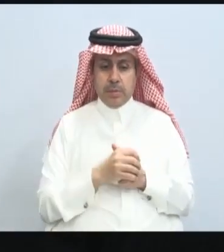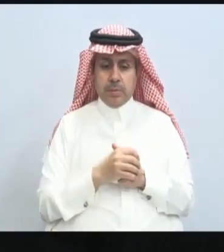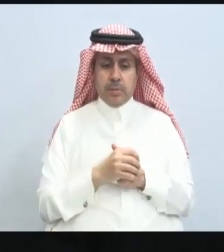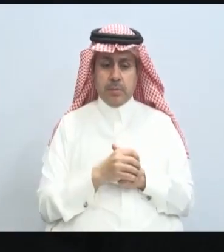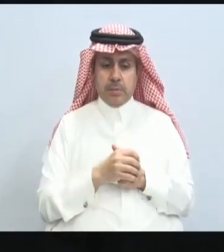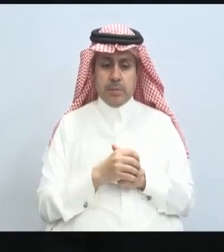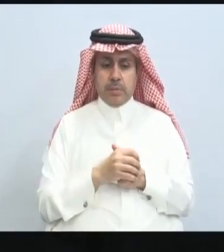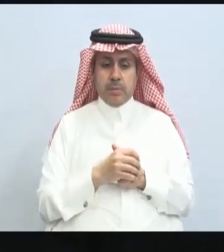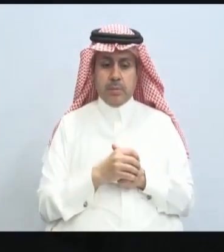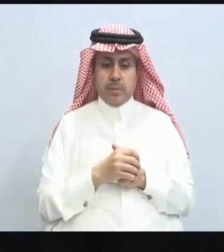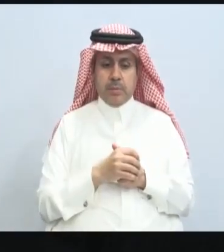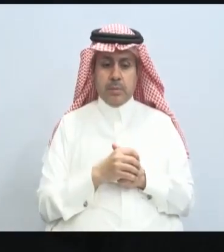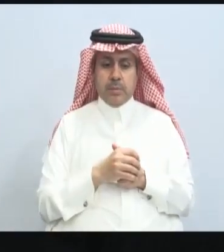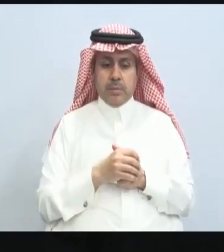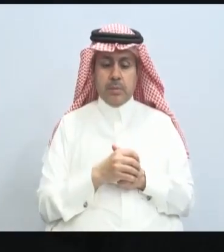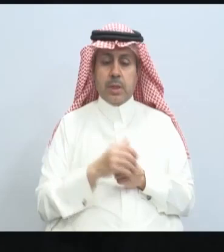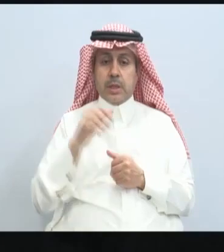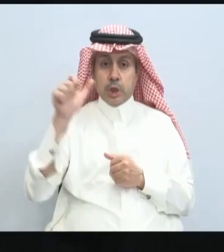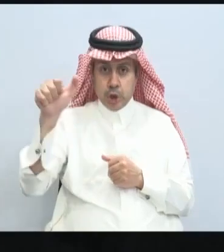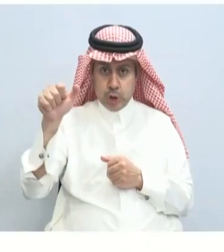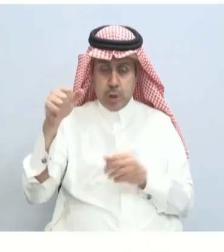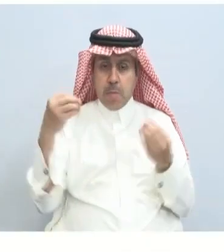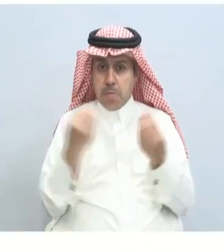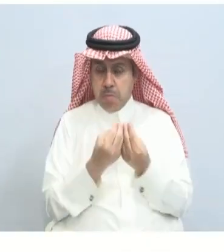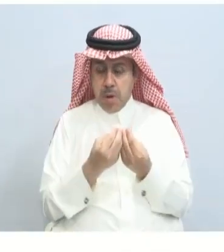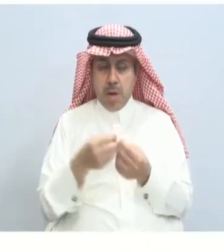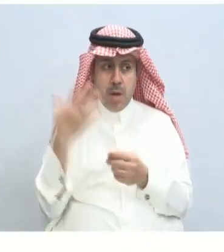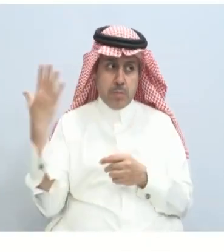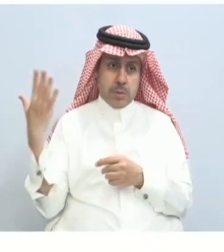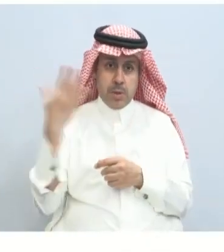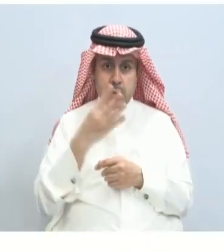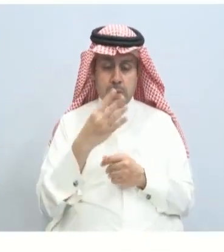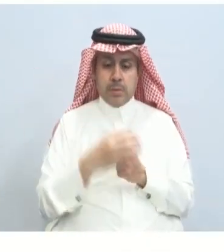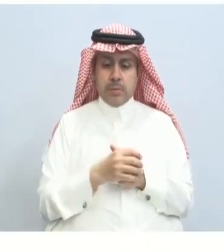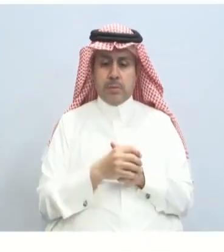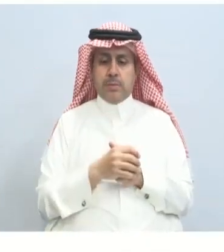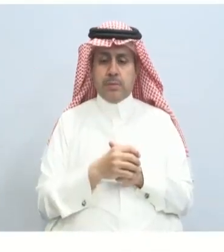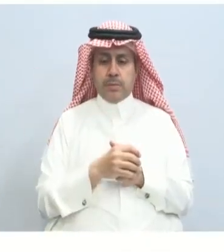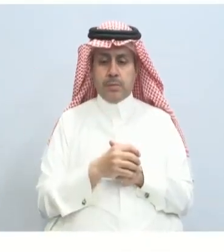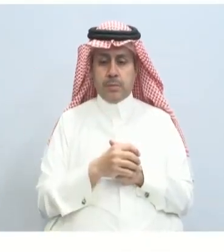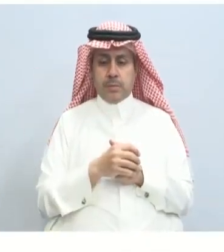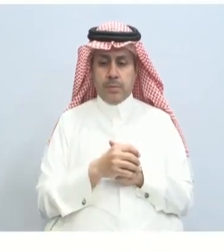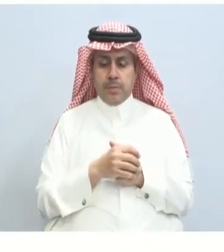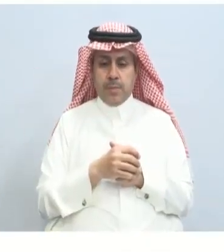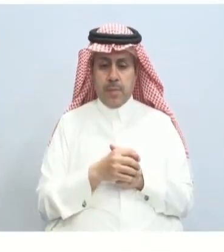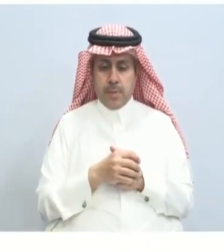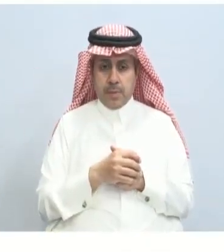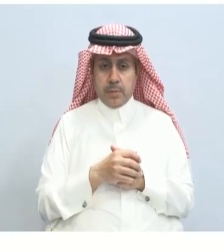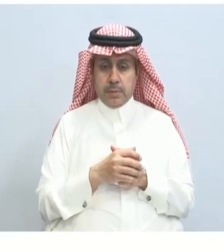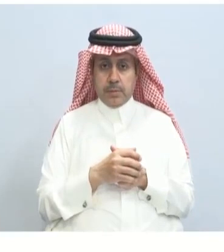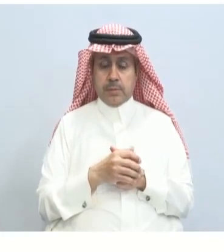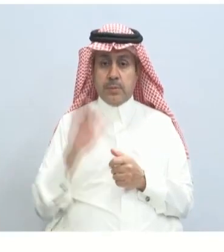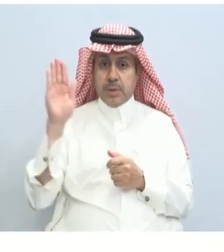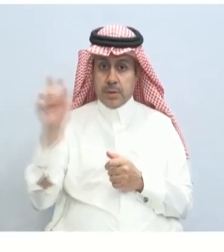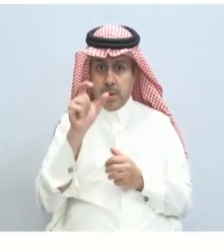ودخلت 150 خلنا على 60 45 يعني يكون الشغل ان شاء الله جميل فبالتالي راح اقول الان ان هذه تساوي